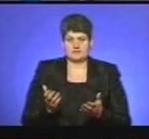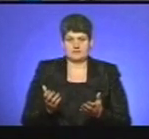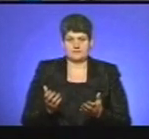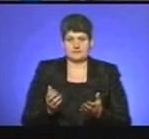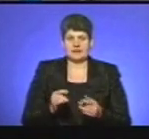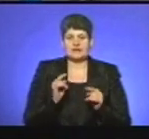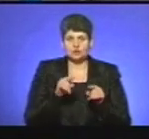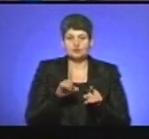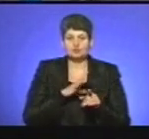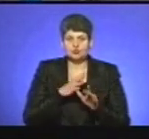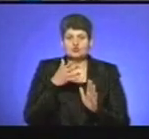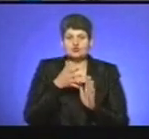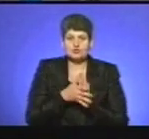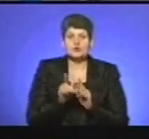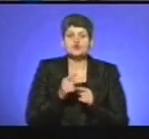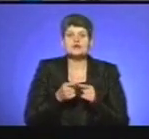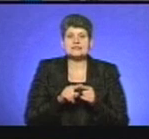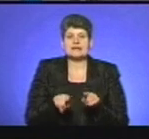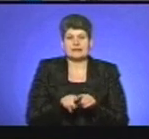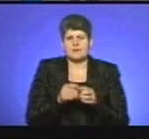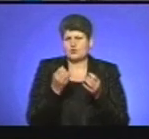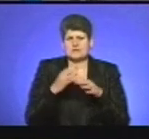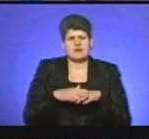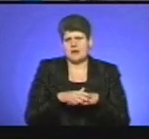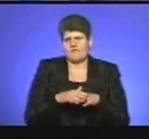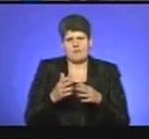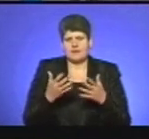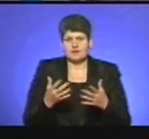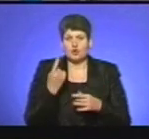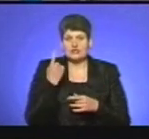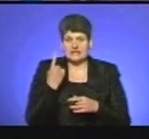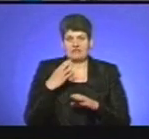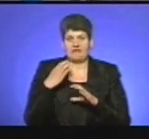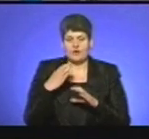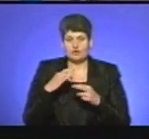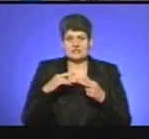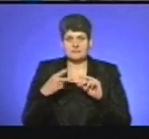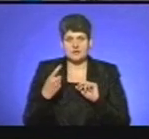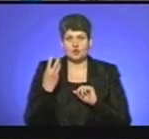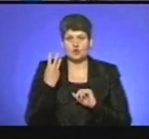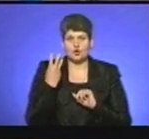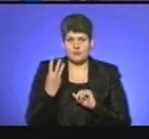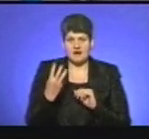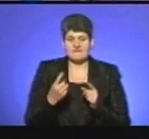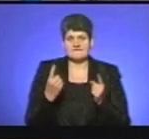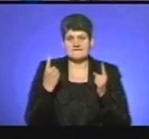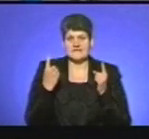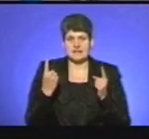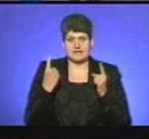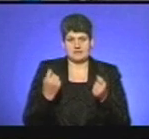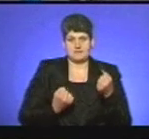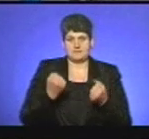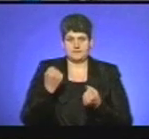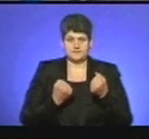того, щоб було зрозуміло, що це таке, ну, проста арифметика. Один вагон замінюється трьома великовантажними